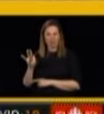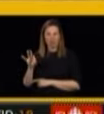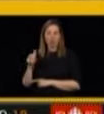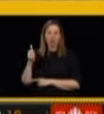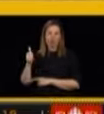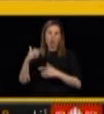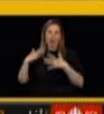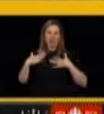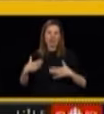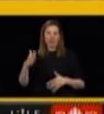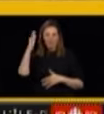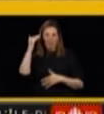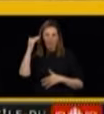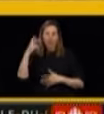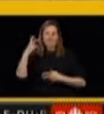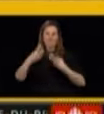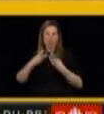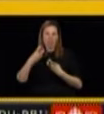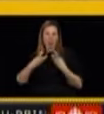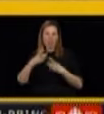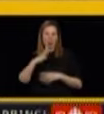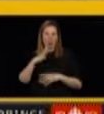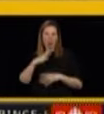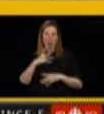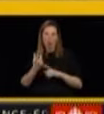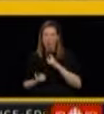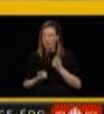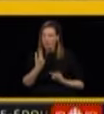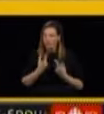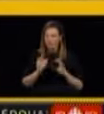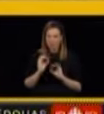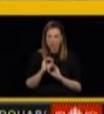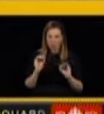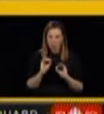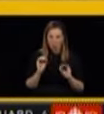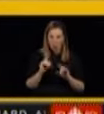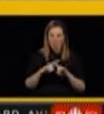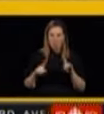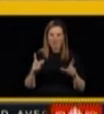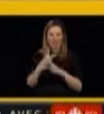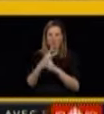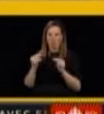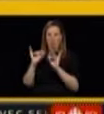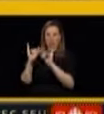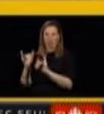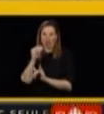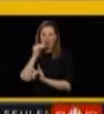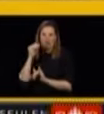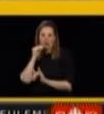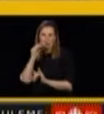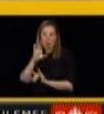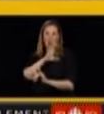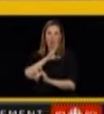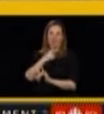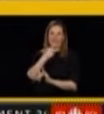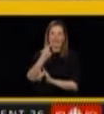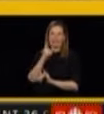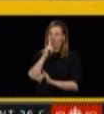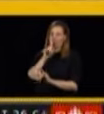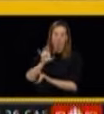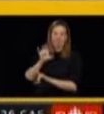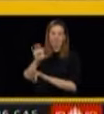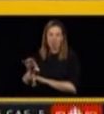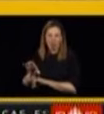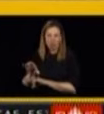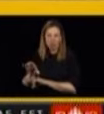de se confiner. Il n'a pas de symptômes, donc la police et le SUS disent on peut rien faire, mais là, en même temps, il sort, il